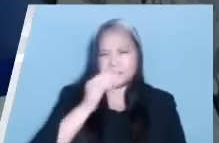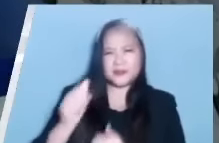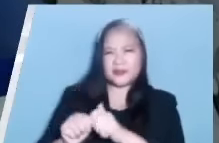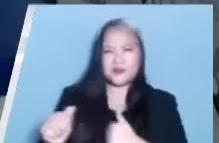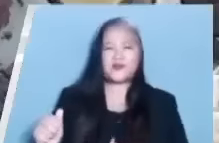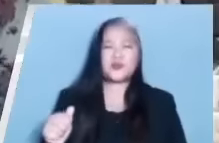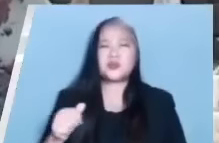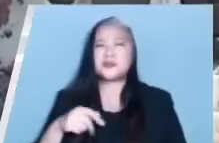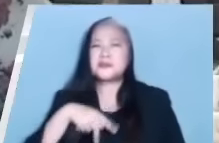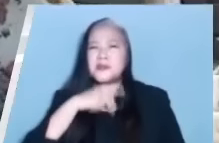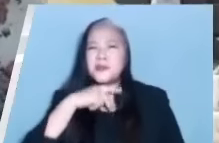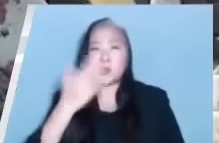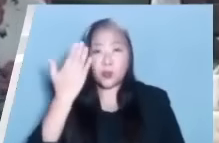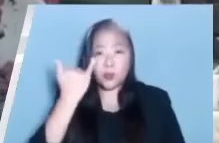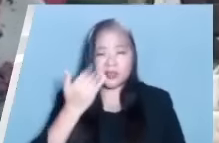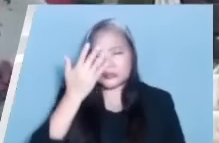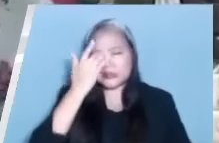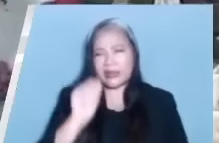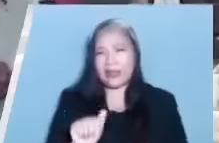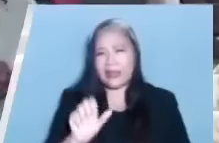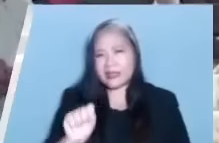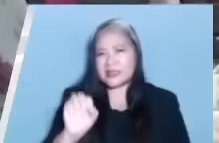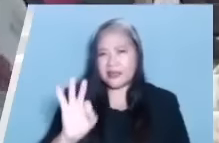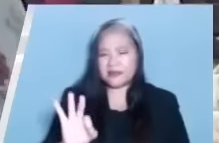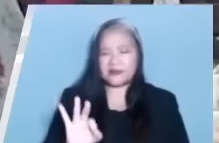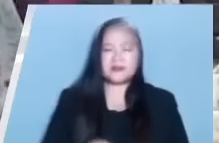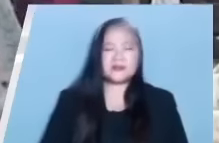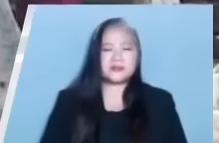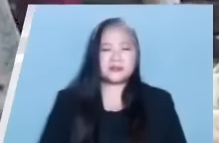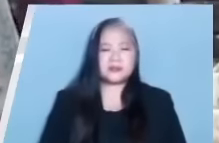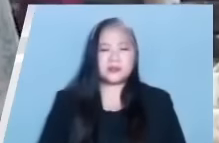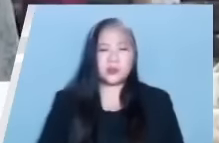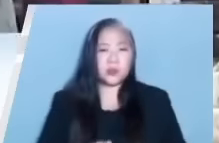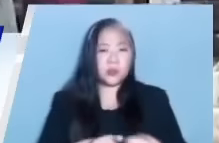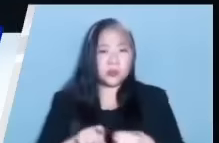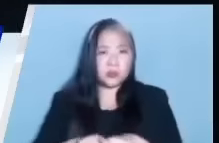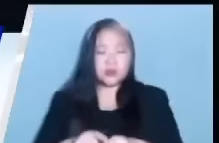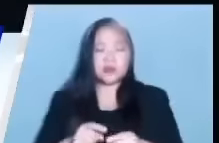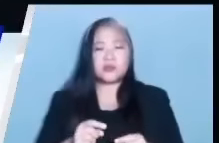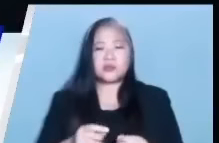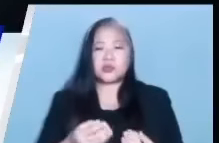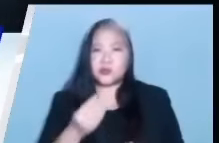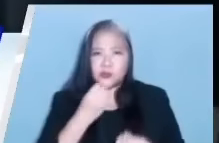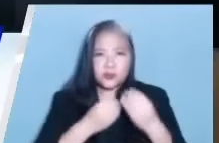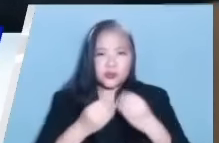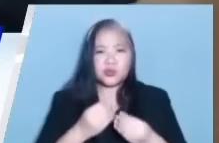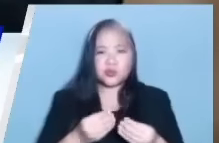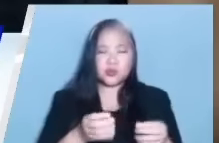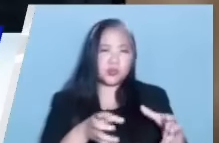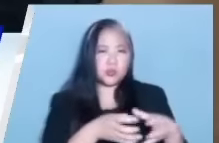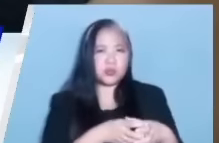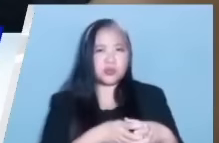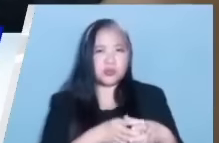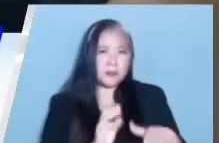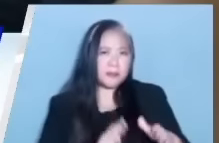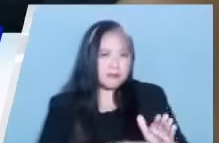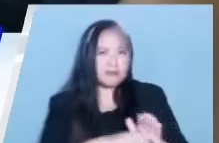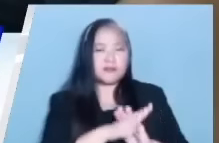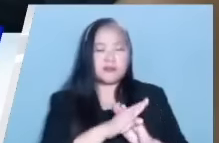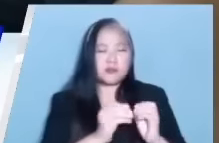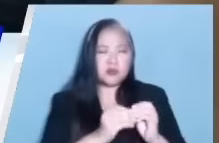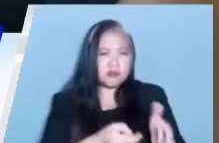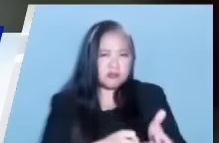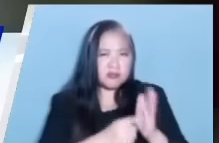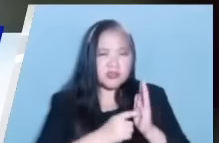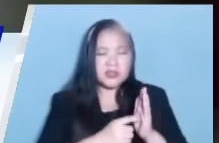o ASF. Bukod pa riyan, ang mas lalo pang lalago ng food service sector na posibleng magpataas ng demand sa chicken meat sa